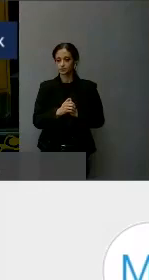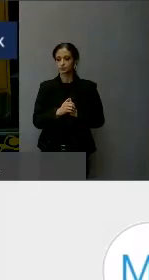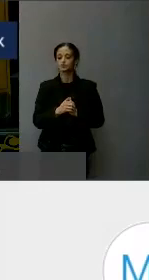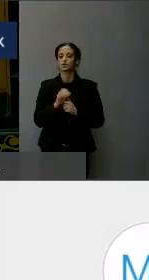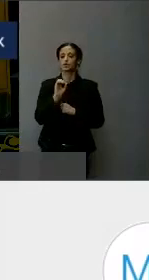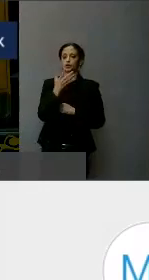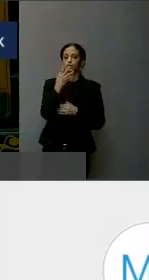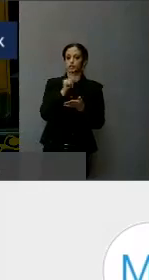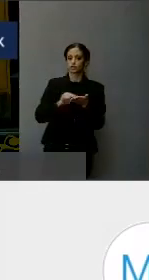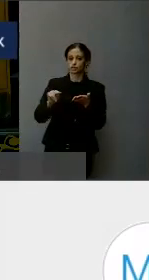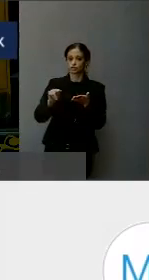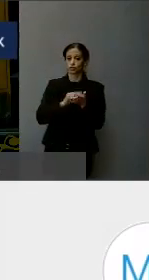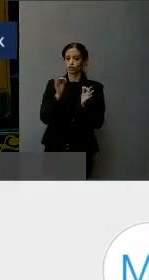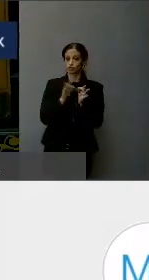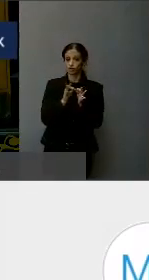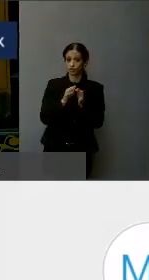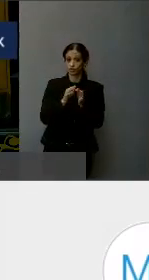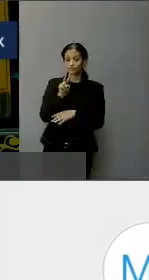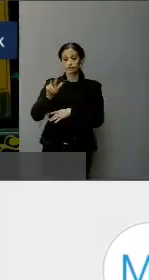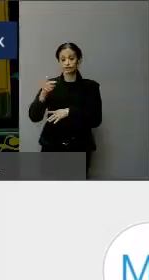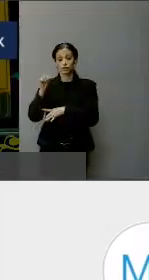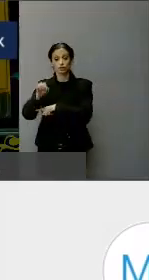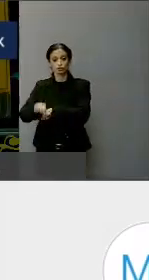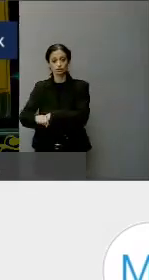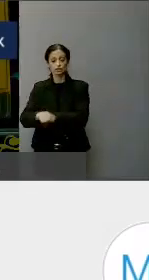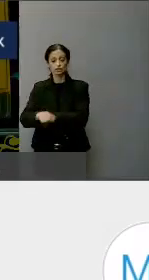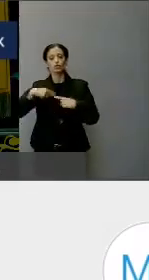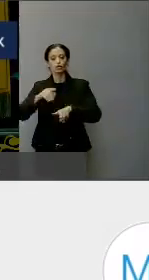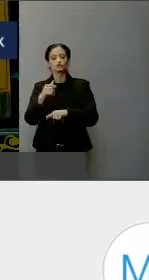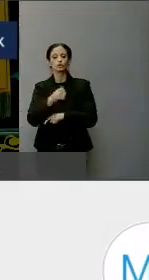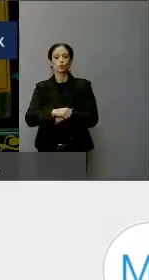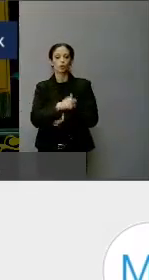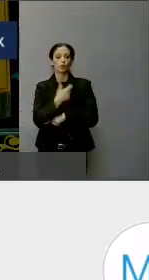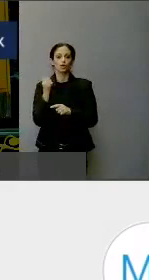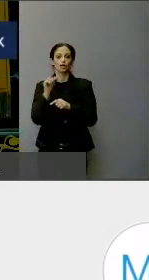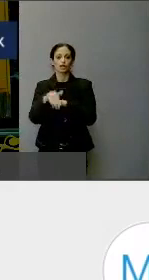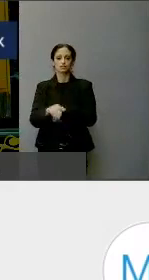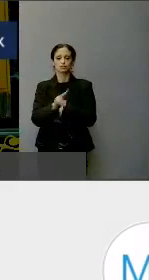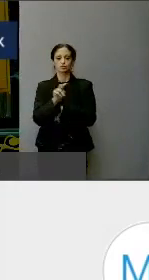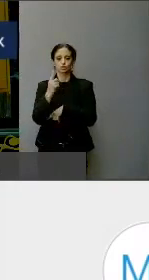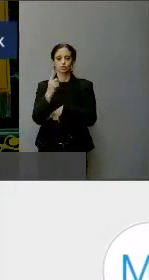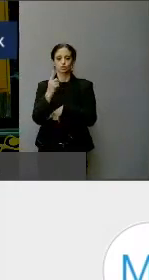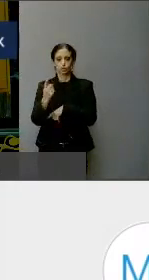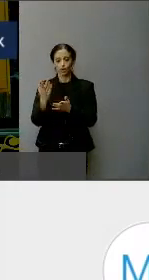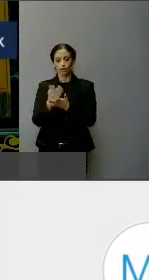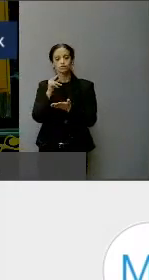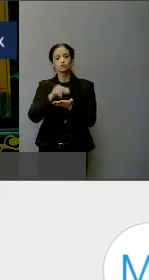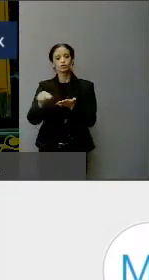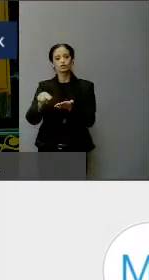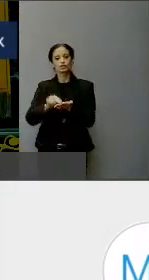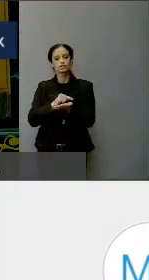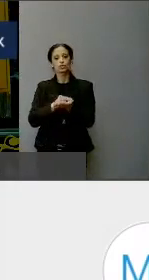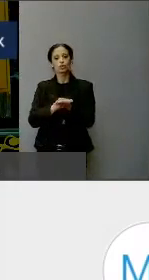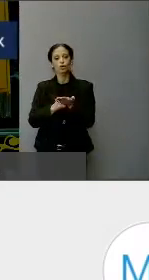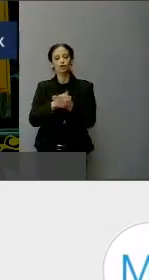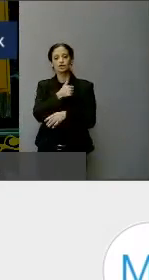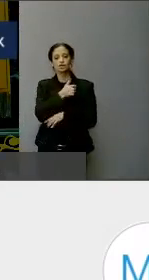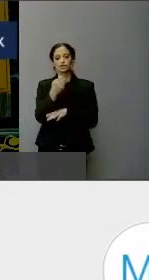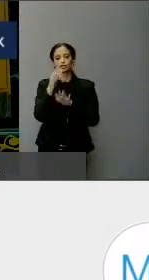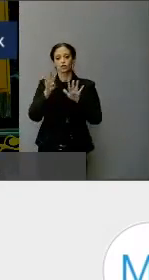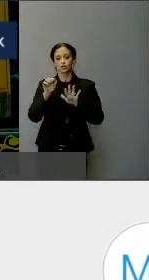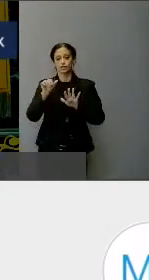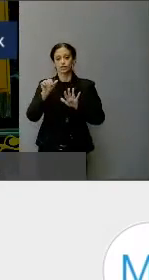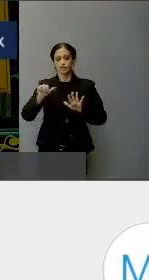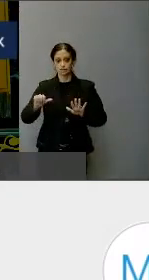15 voti favorevoli 23 contrari il consiglio comunale respinge 201 in votazione ora il 196